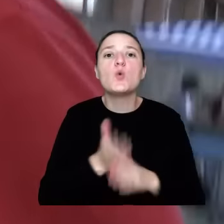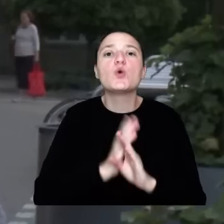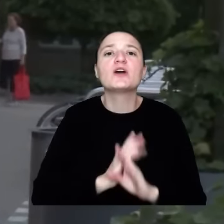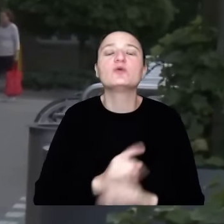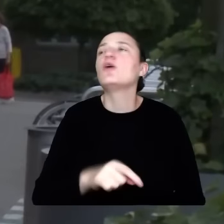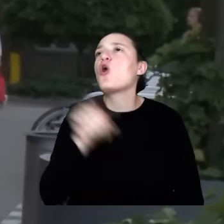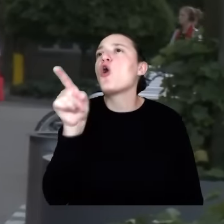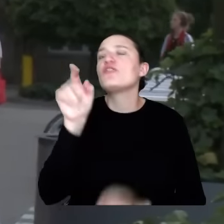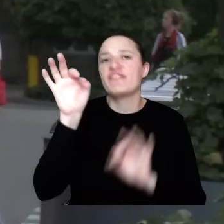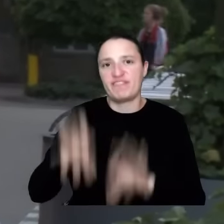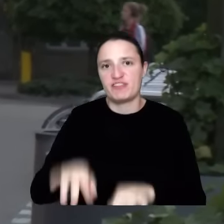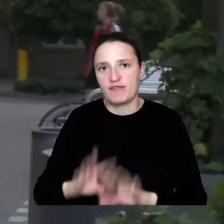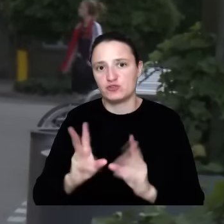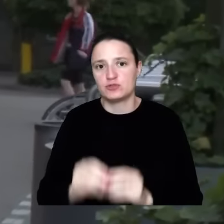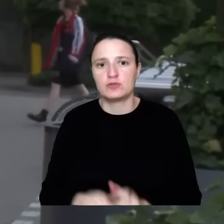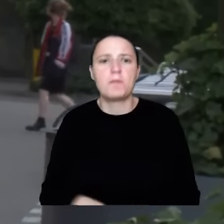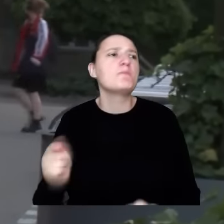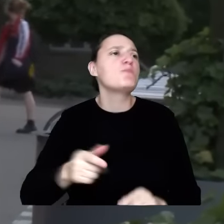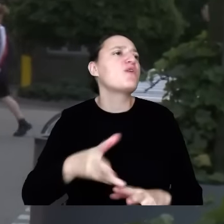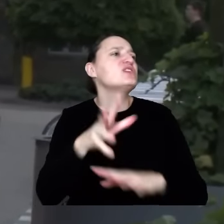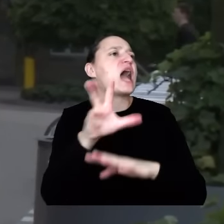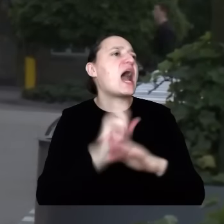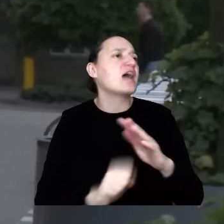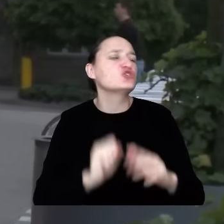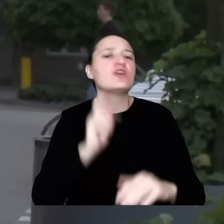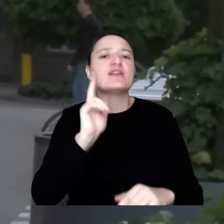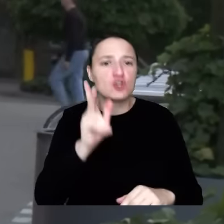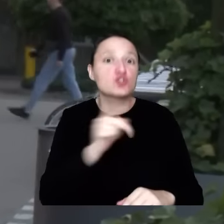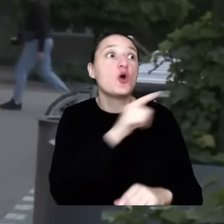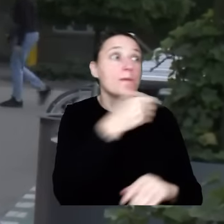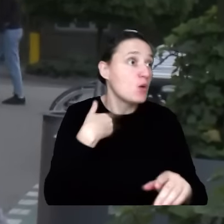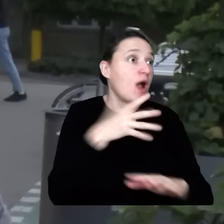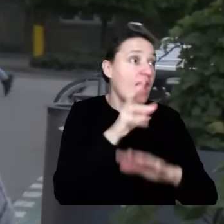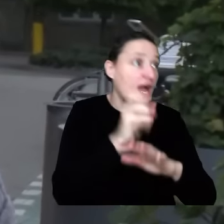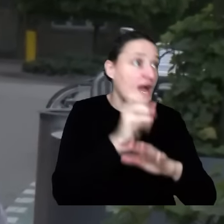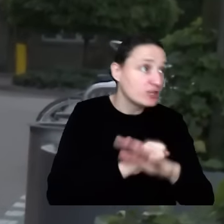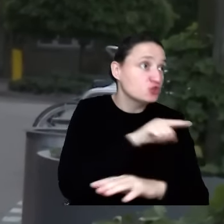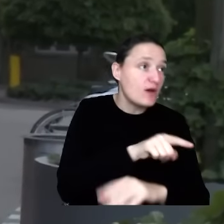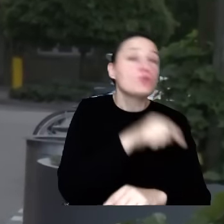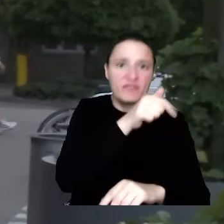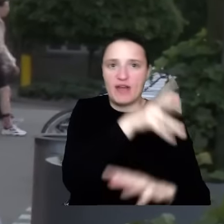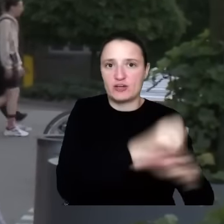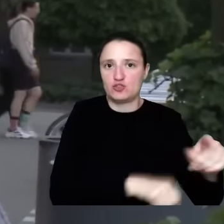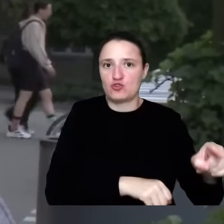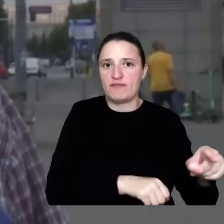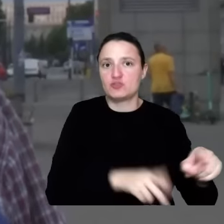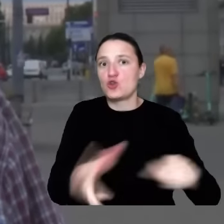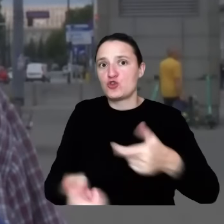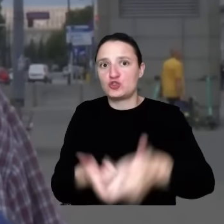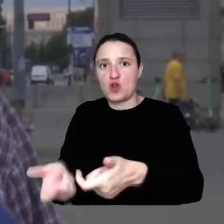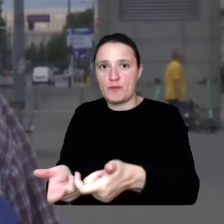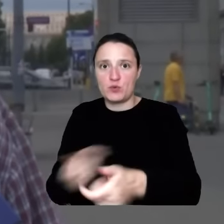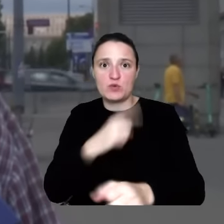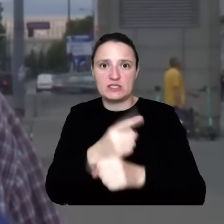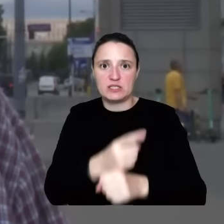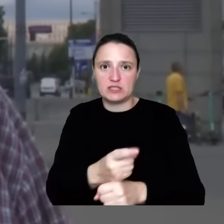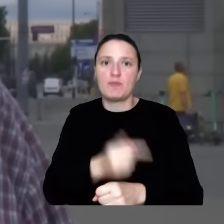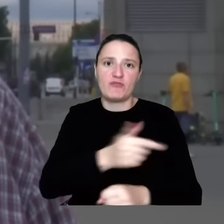wszystkiego. Powinni aresztować tych, którzy ich aresztowali, tych żołnierzy. którzy taką decyzję wydali.